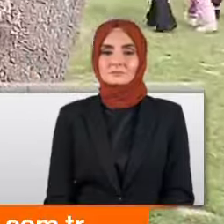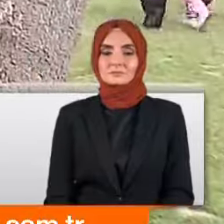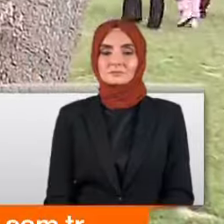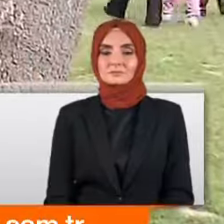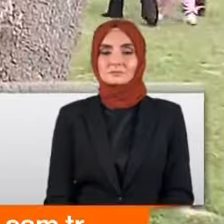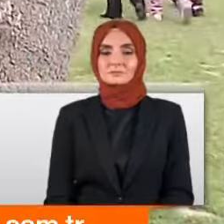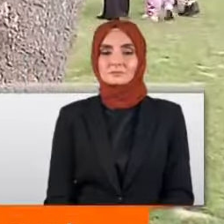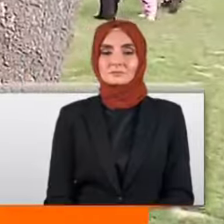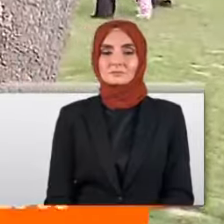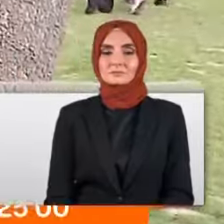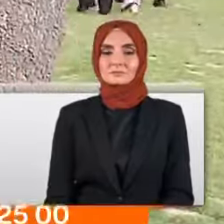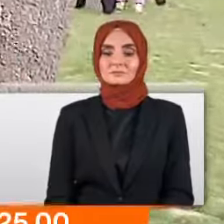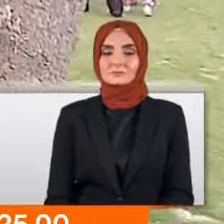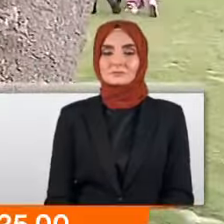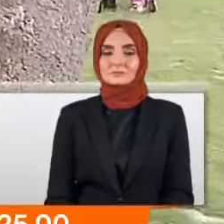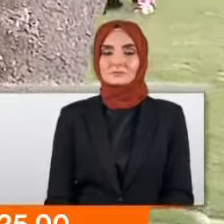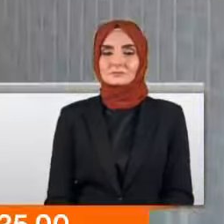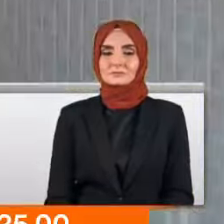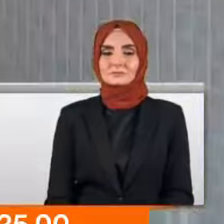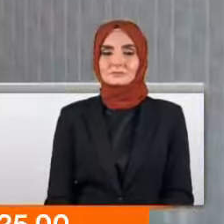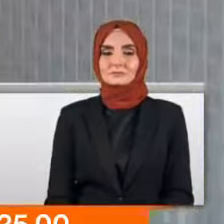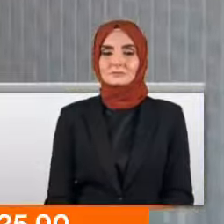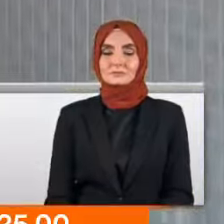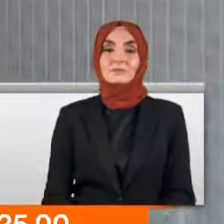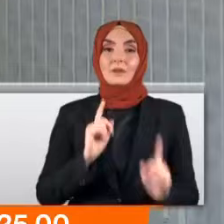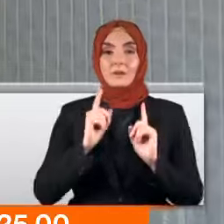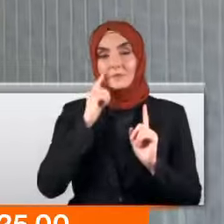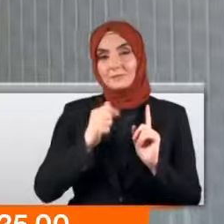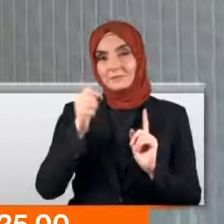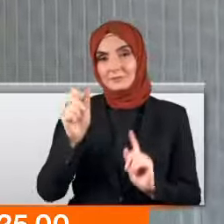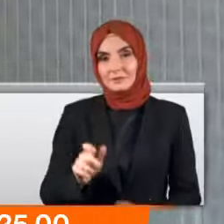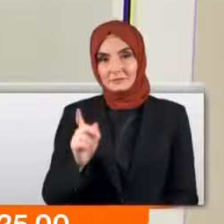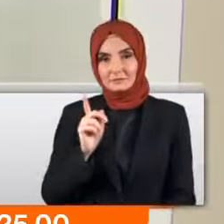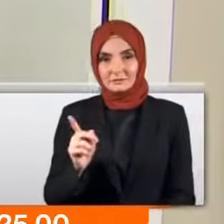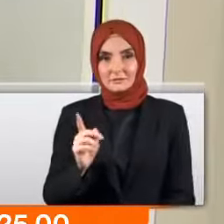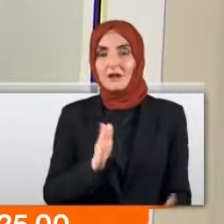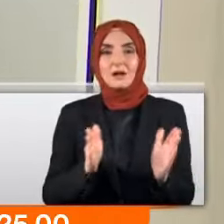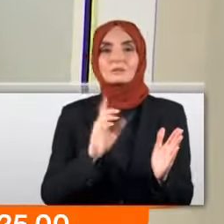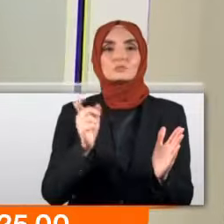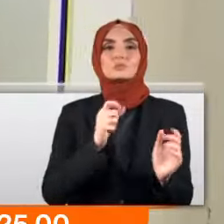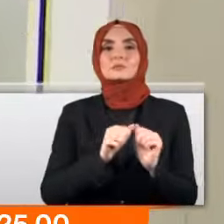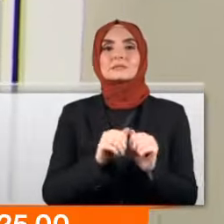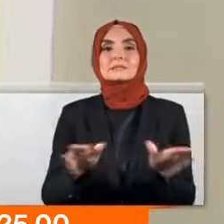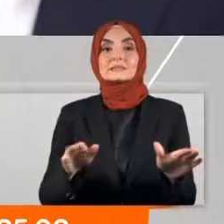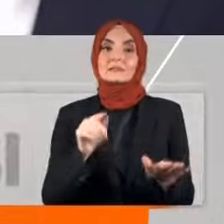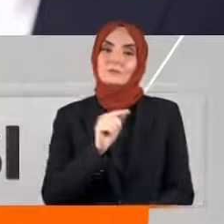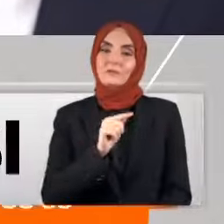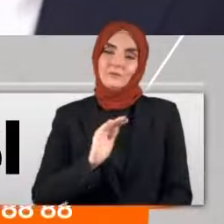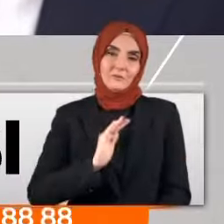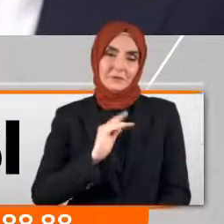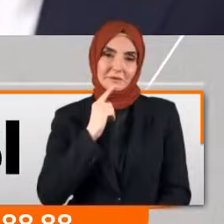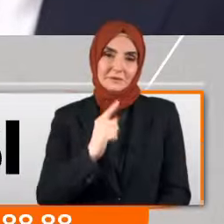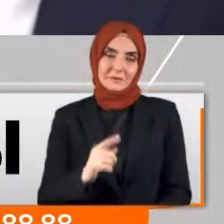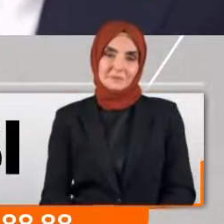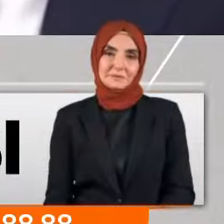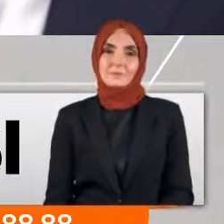lazım. Devletin bir çizgi çizmesinde bence fayda var. Adalet Bakanı Yılmaz Tunç arabuluculuk sistemine işaret etti. Bu tabii